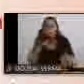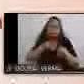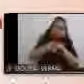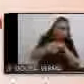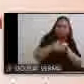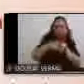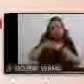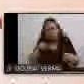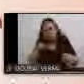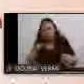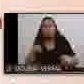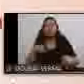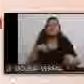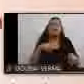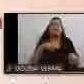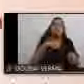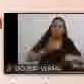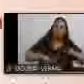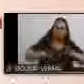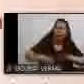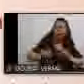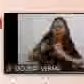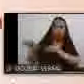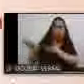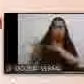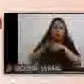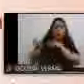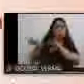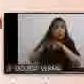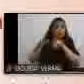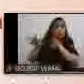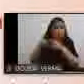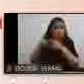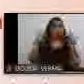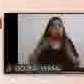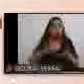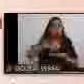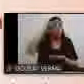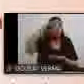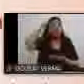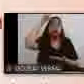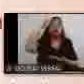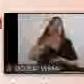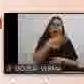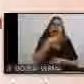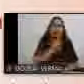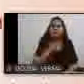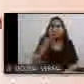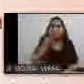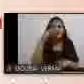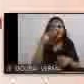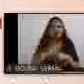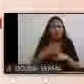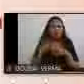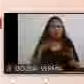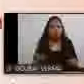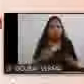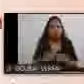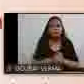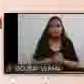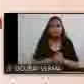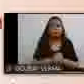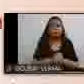डा डिड डा एंड शी कॉपीड एवरीथिंग. दिस वॉज द फर्स्ट टाइम व्हेन द फादर सॉ